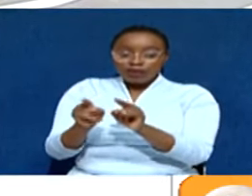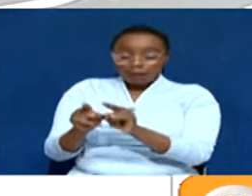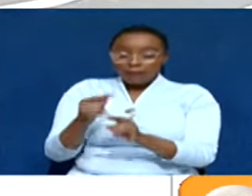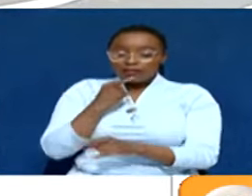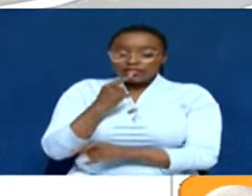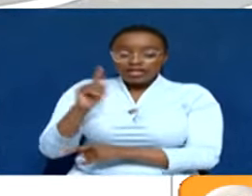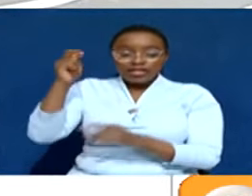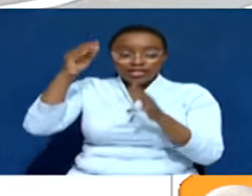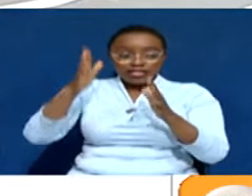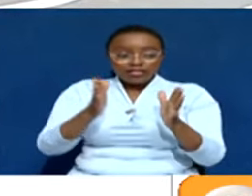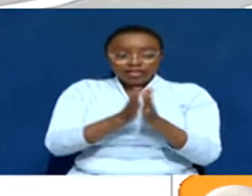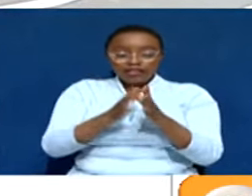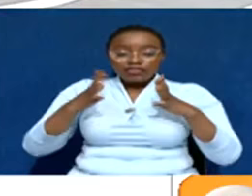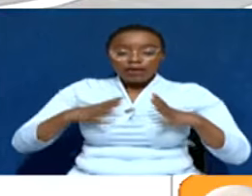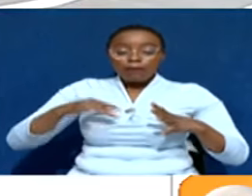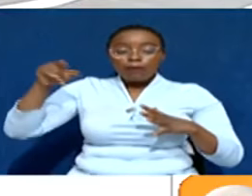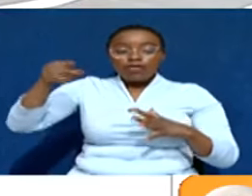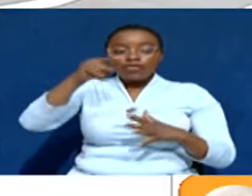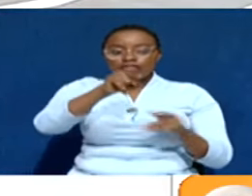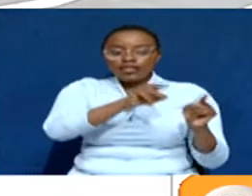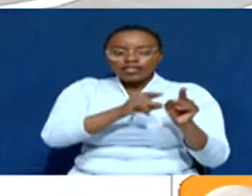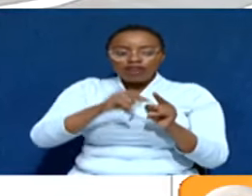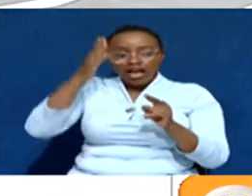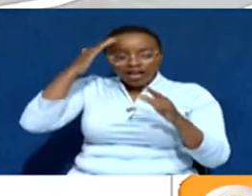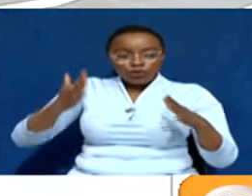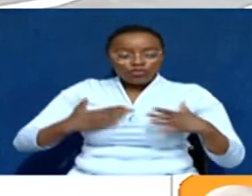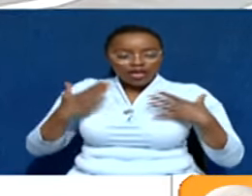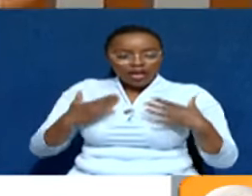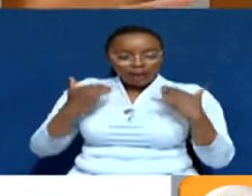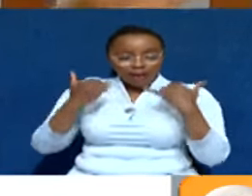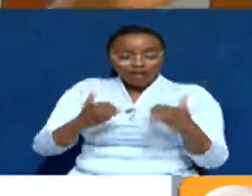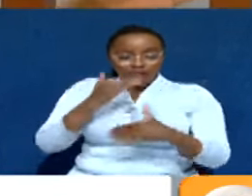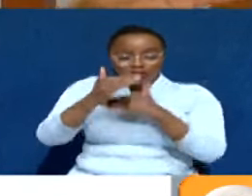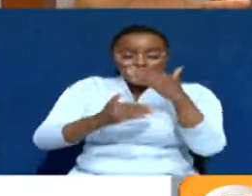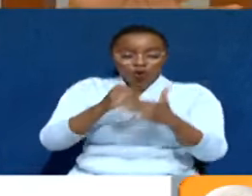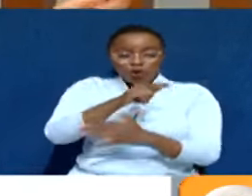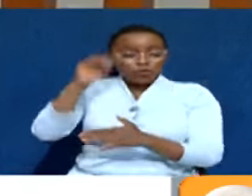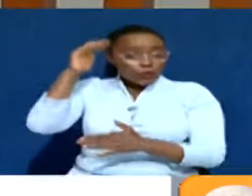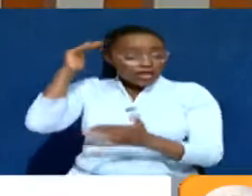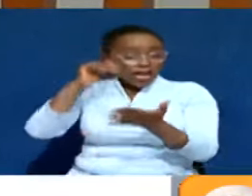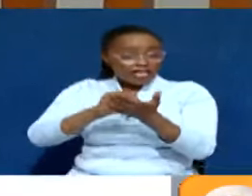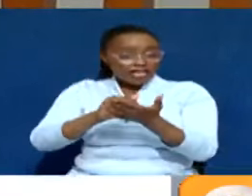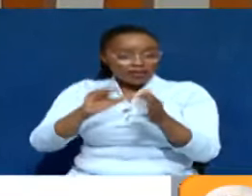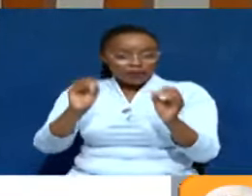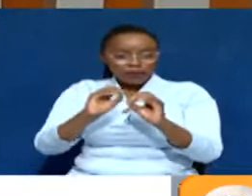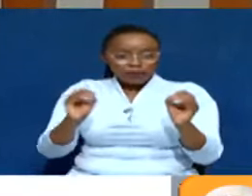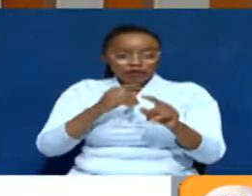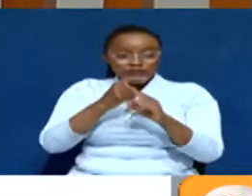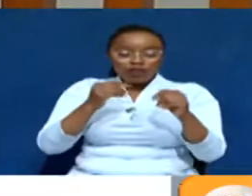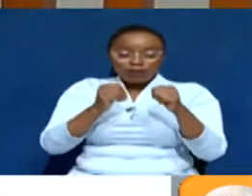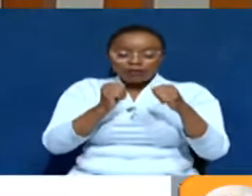Kama sio sasa ni sasa hivi, and I'm telling Kenyans and our people that are there, I know they are so happy right now. Hizi mambo mtawaisikia tena because